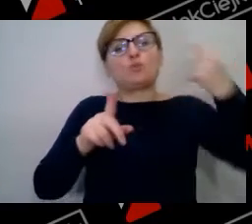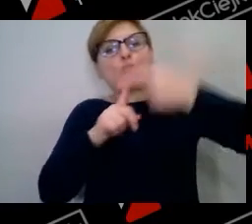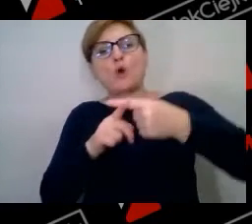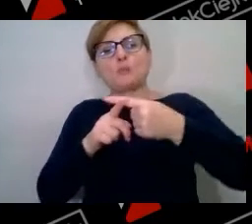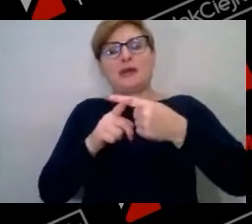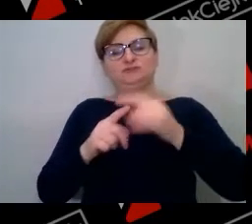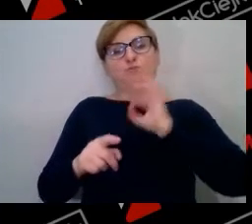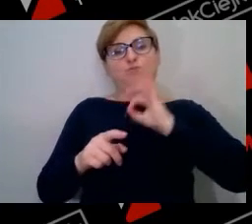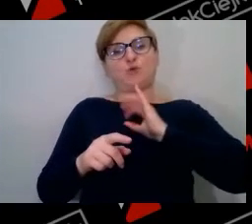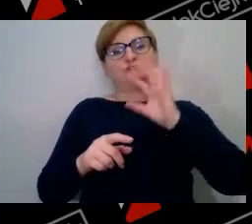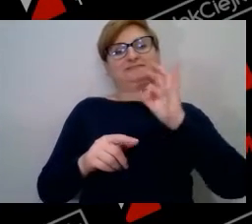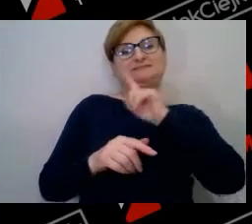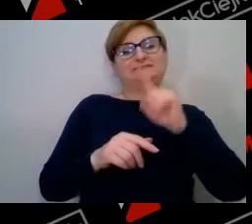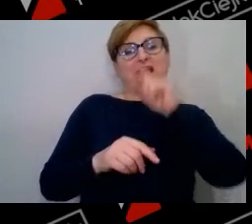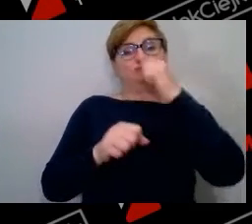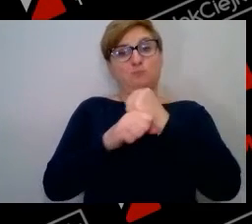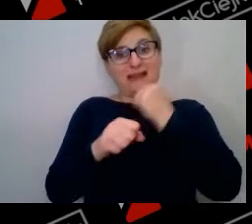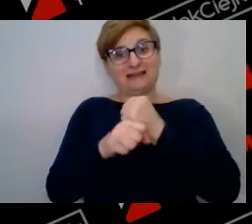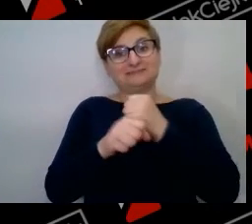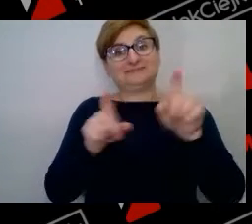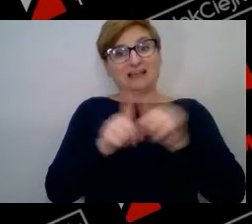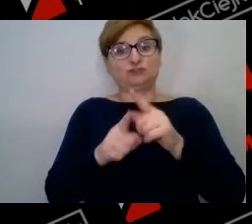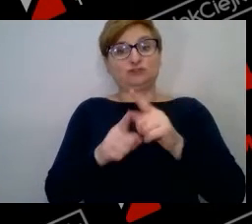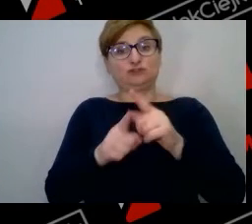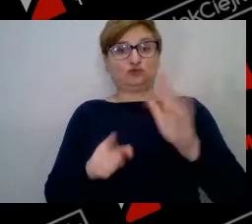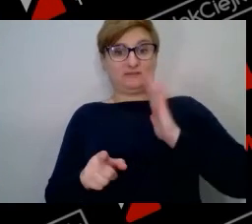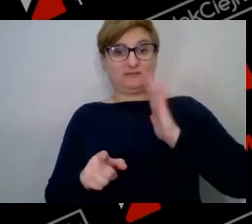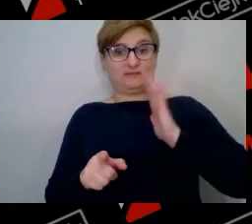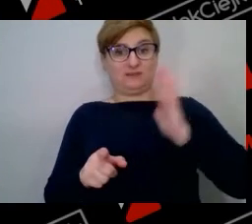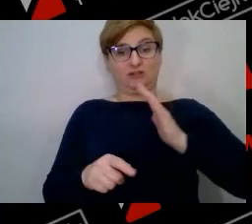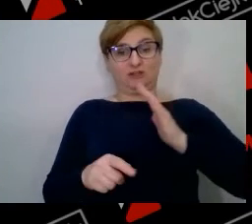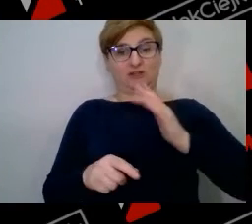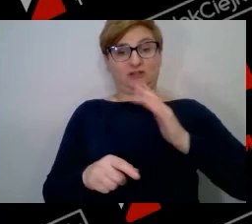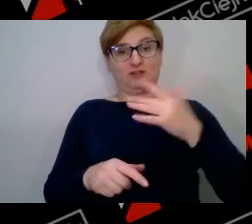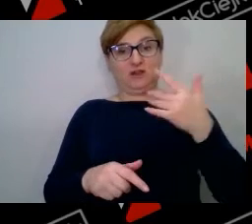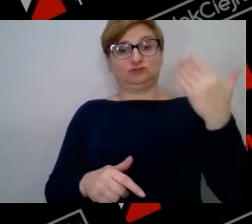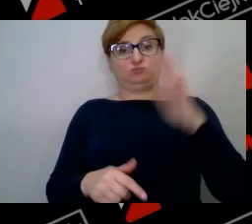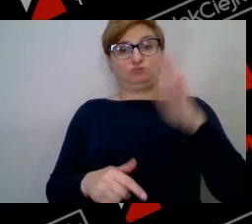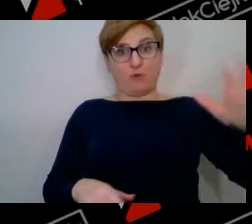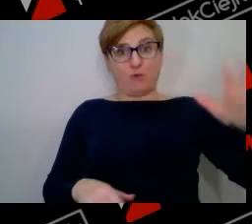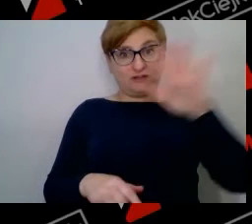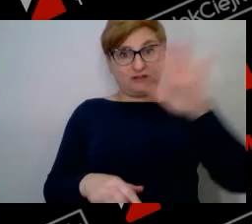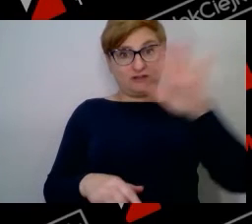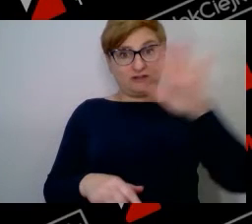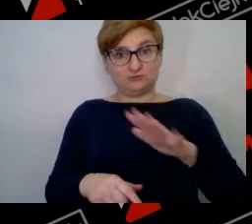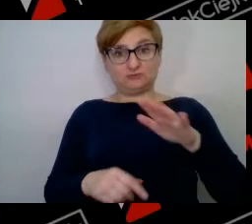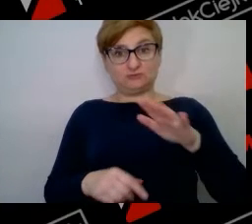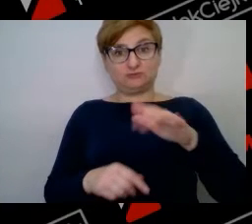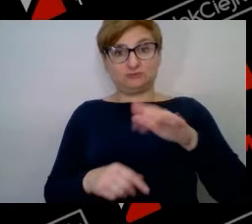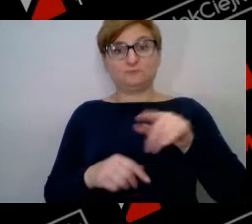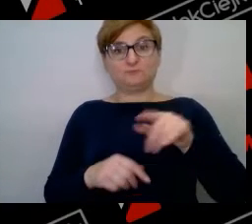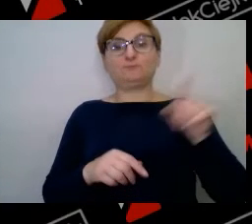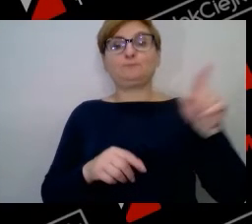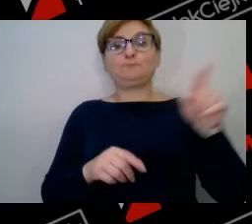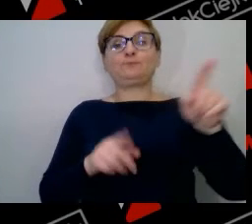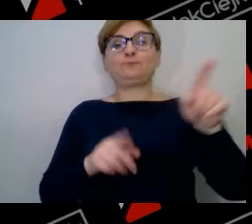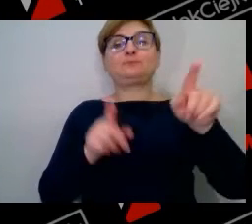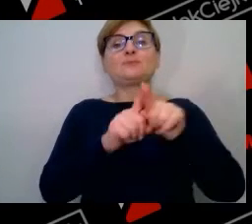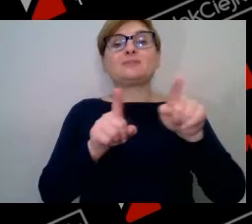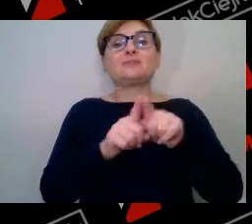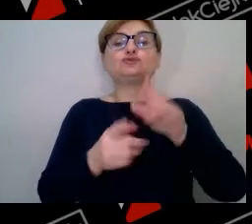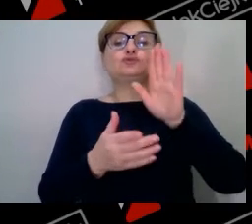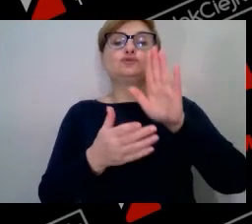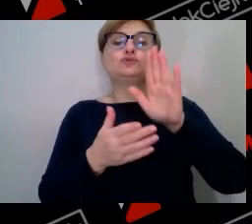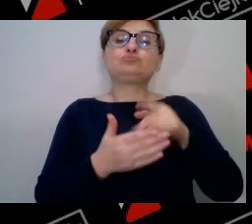podlegać ubezpieczeniom społecznym. Kolejny postulat przedstawiamy w imieniu matek pokrzywdzonych przez ustawę covidową. W wyniku wprowadzenia